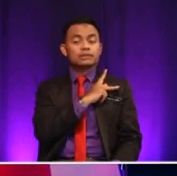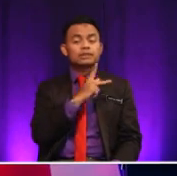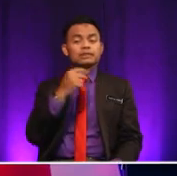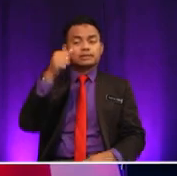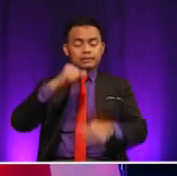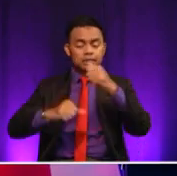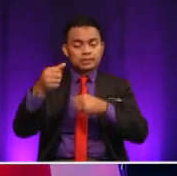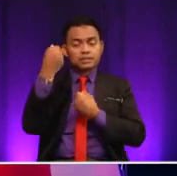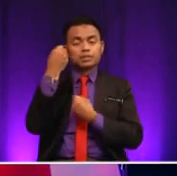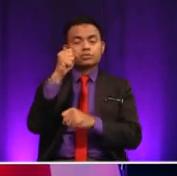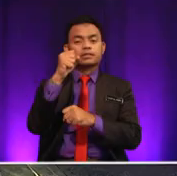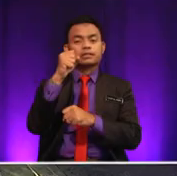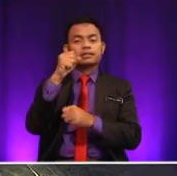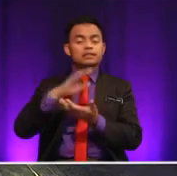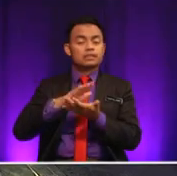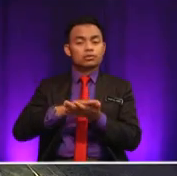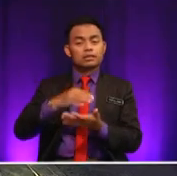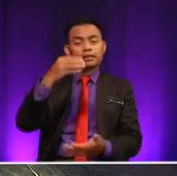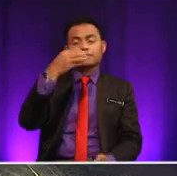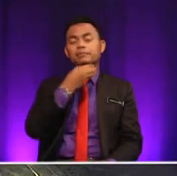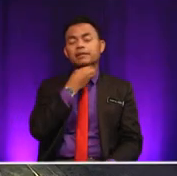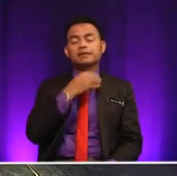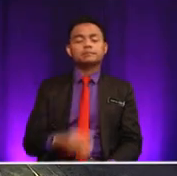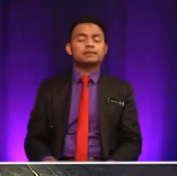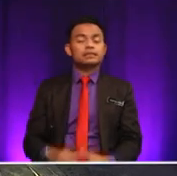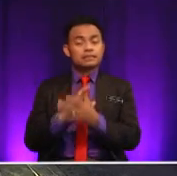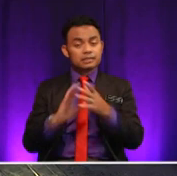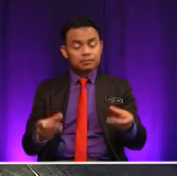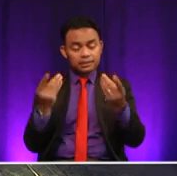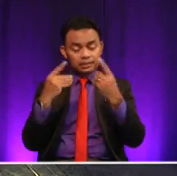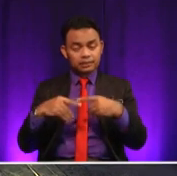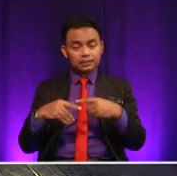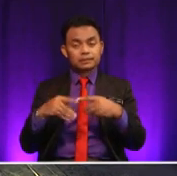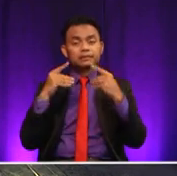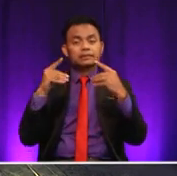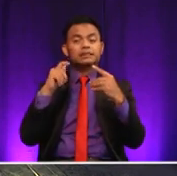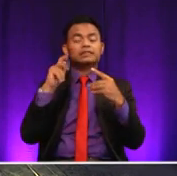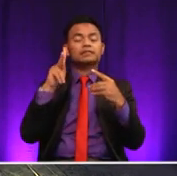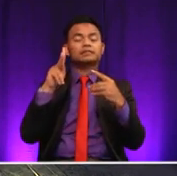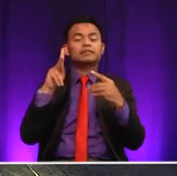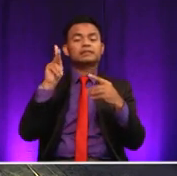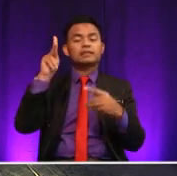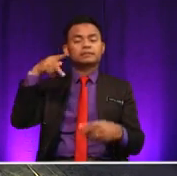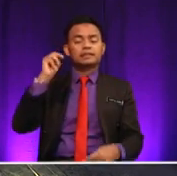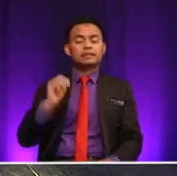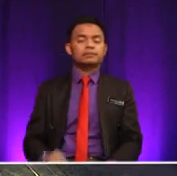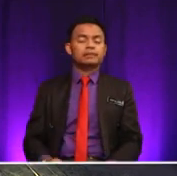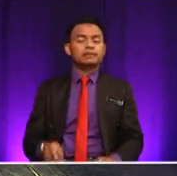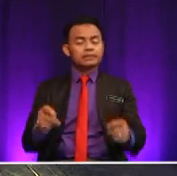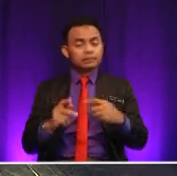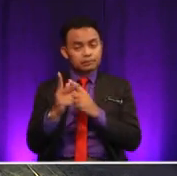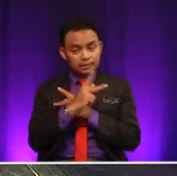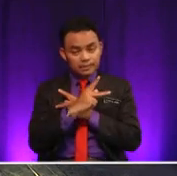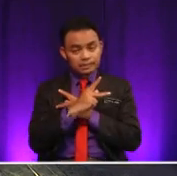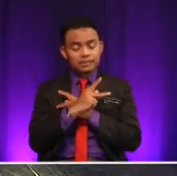Bakar Selamat datang Assalamualaikum Salam terima kasih Cikgu karena bersama-sama dengan